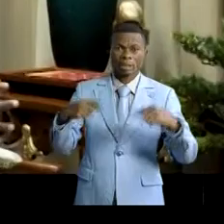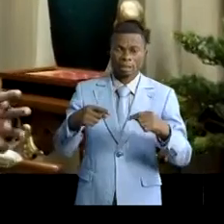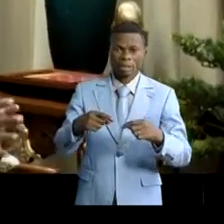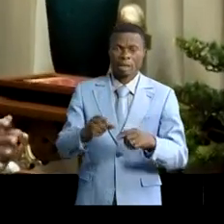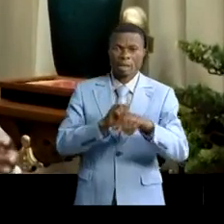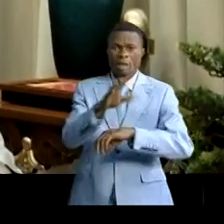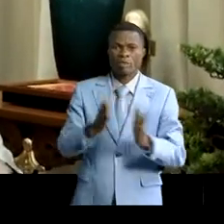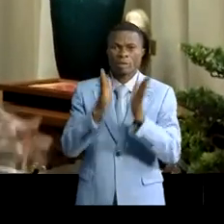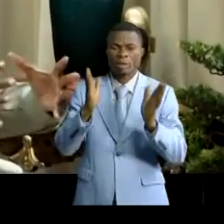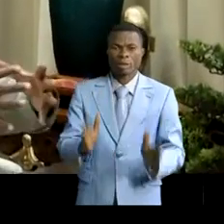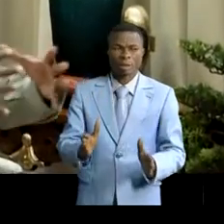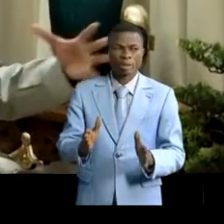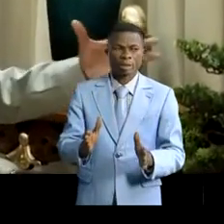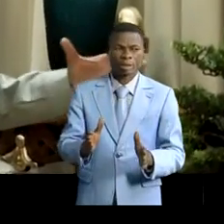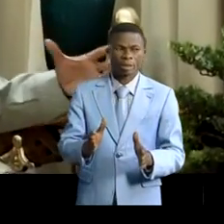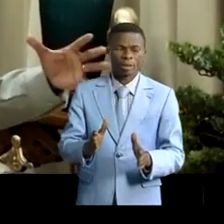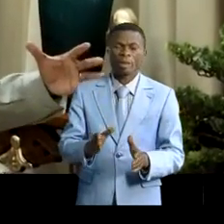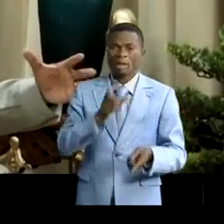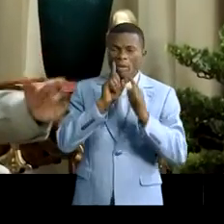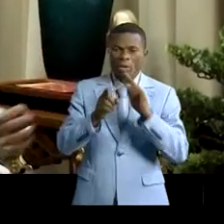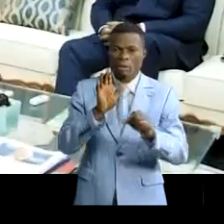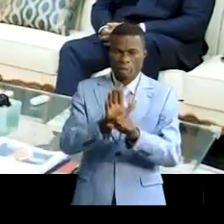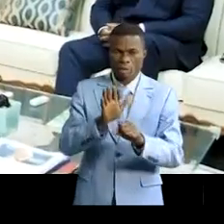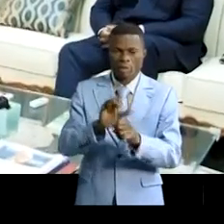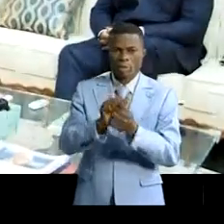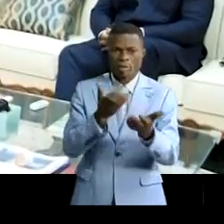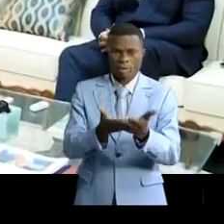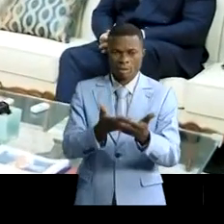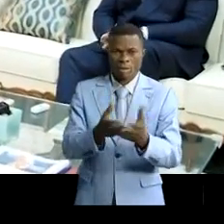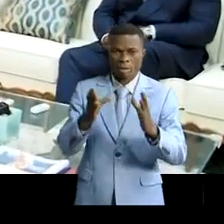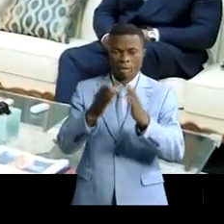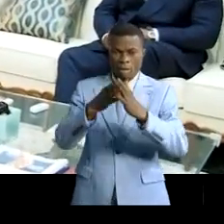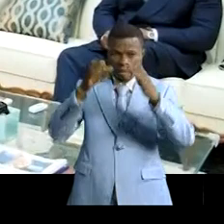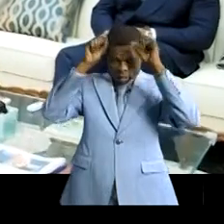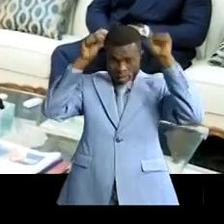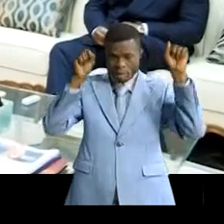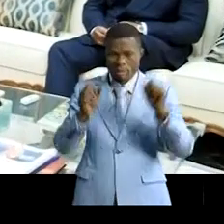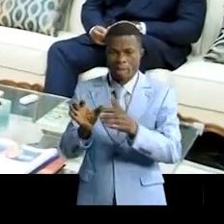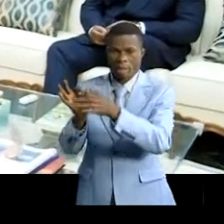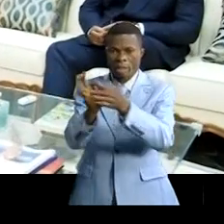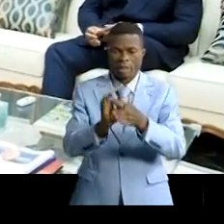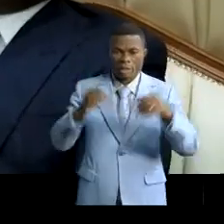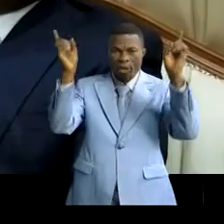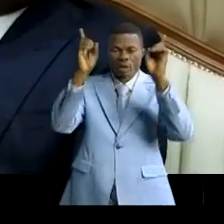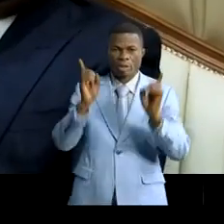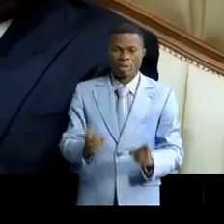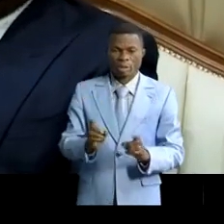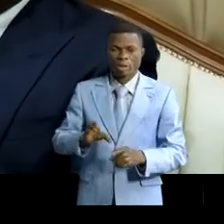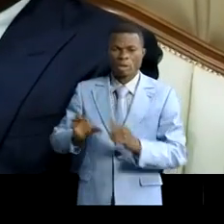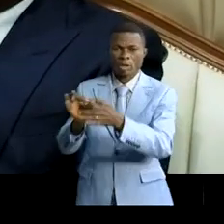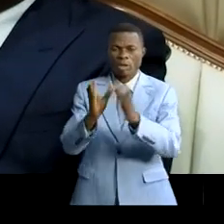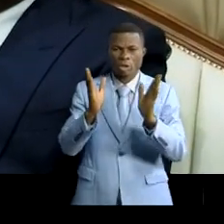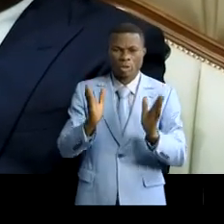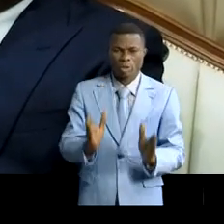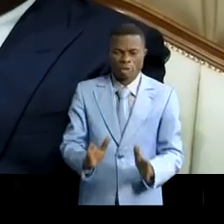spécial Michel Sidibé a longuement échangé sur ces sujets avec le président de l'Union africaine. Le coordonnateur du panel